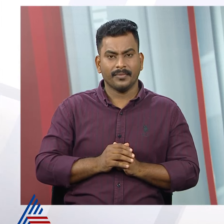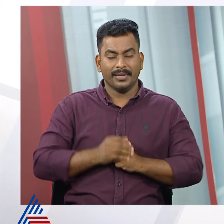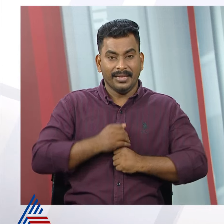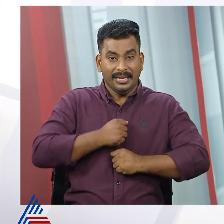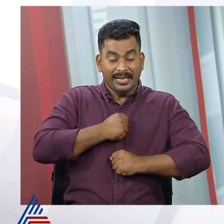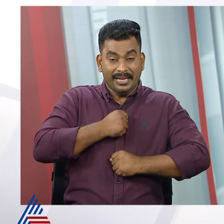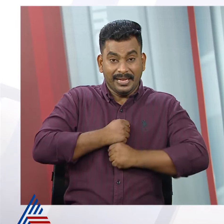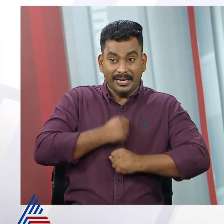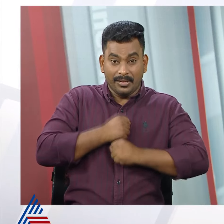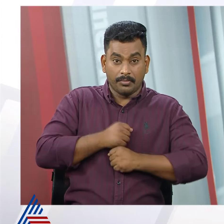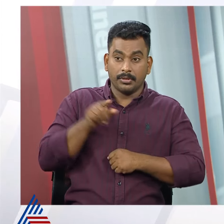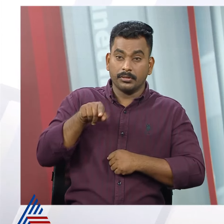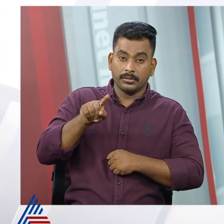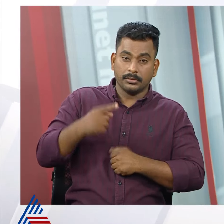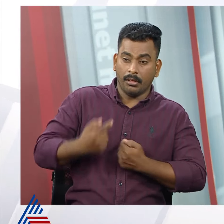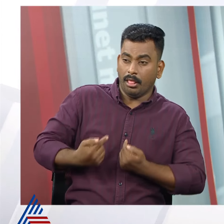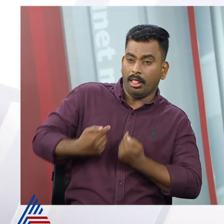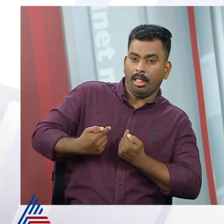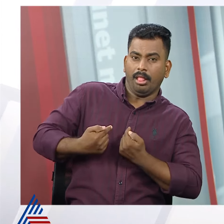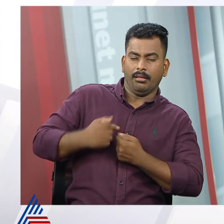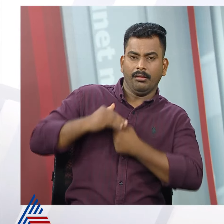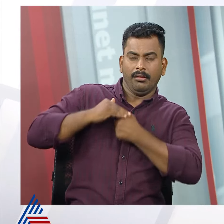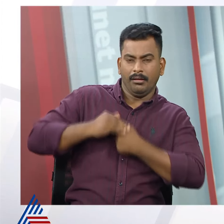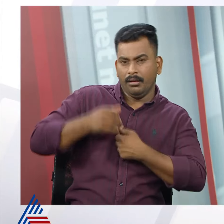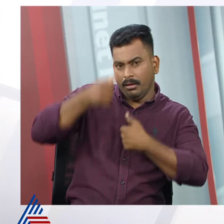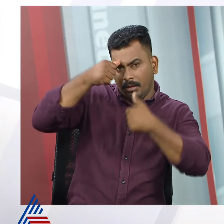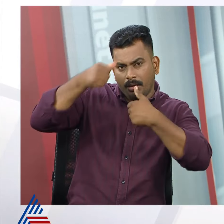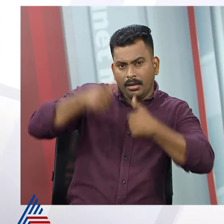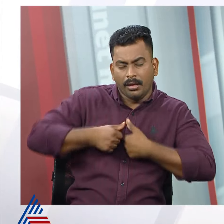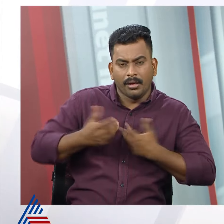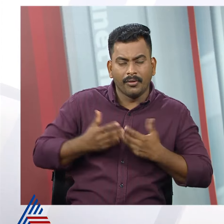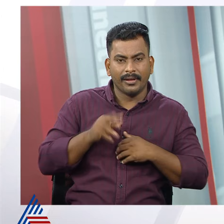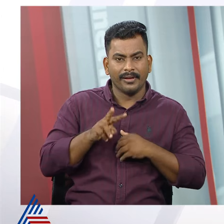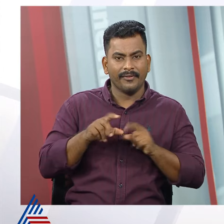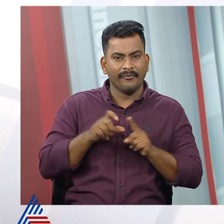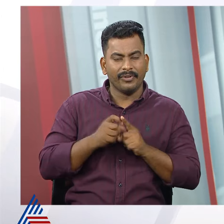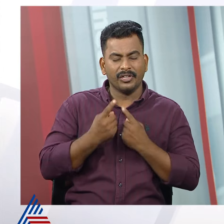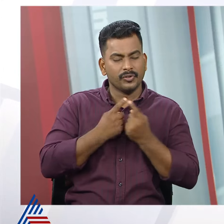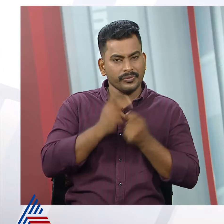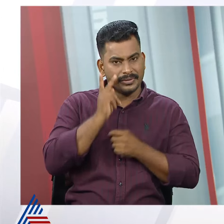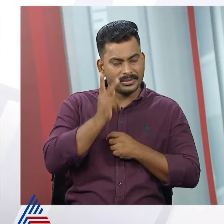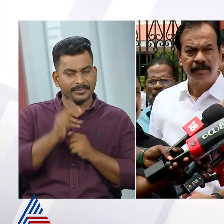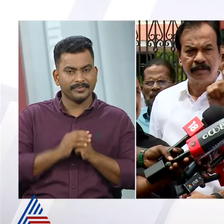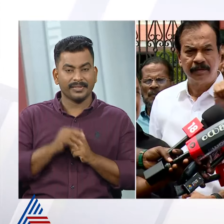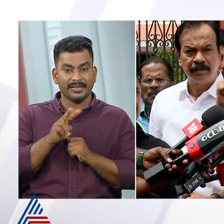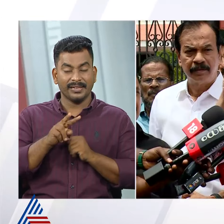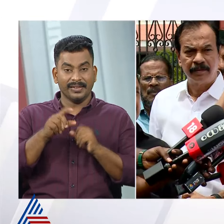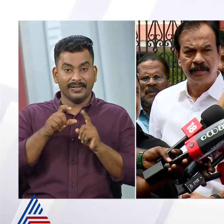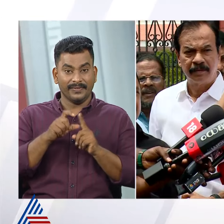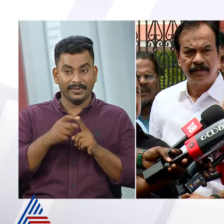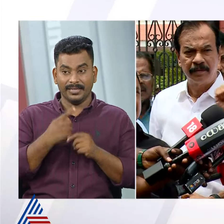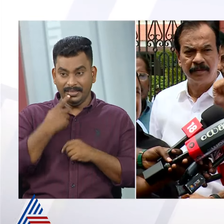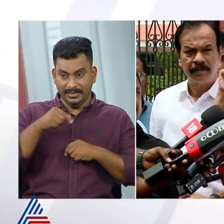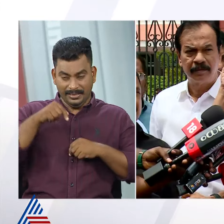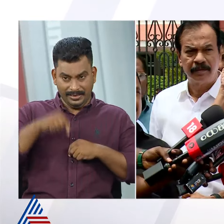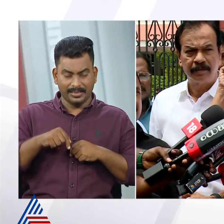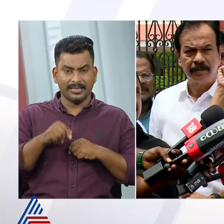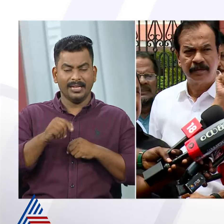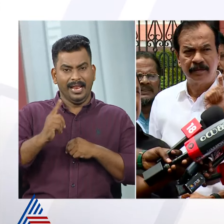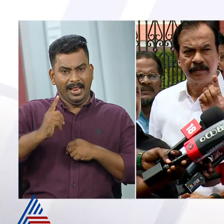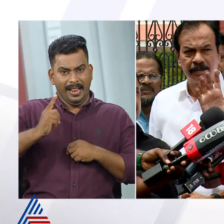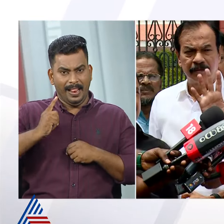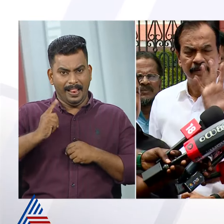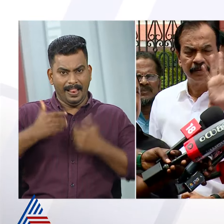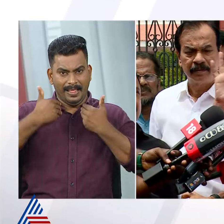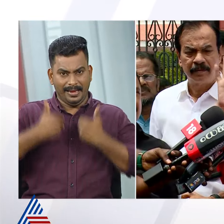സർക്കാരാണ് പ്രകോപനം ഉണ്ടാക്കി ചർച്ച ഒഴിവാക്കാൻ ശ്രമിച്ചതെന്നാണ് പ്രതിപക്ഷത്തിന്റെ മറുപടി. വി ഡി സതീശന്റെ വാക്കുകളിലേക്ക്. അതിൽ പ്രതിപക്ഷ നേതാവ് എന്ന നിലയിൽ